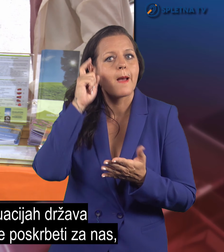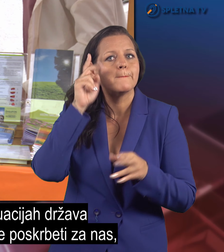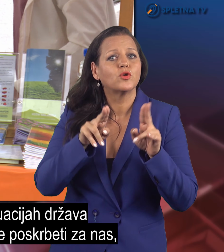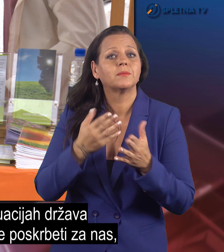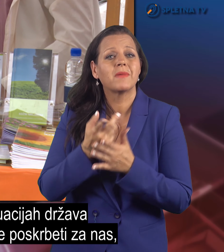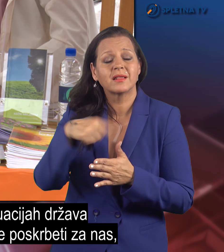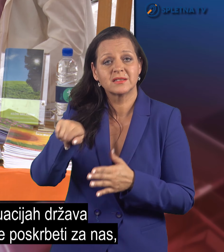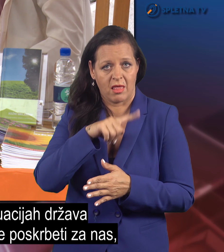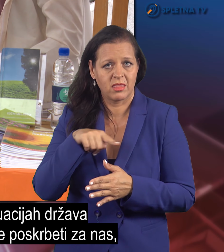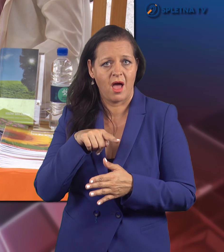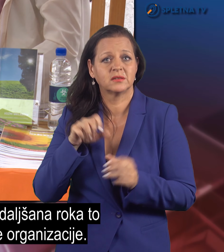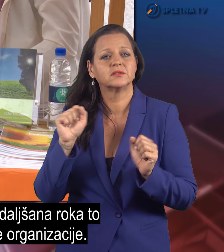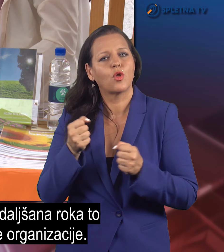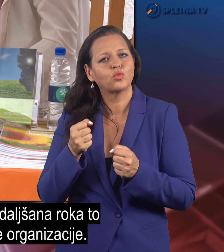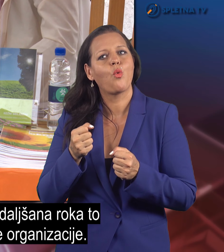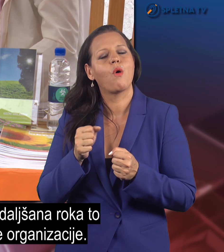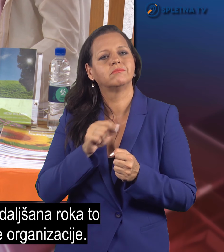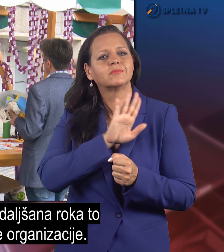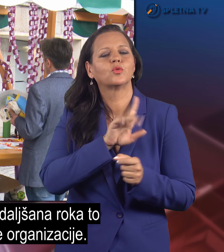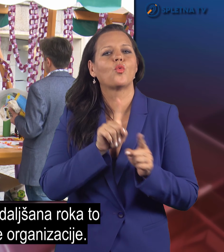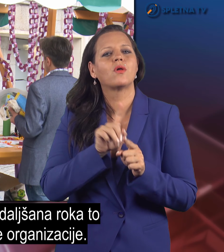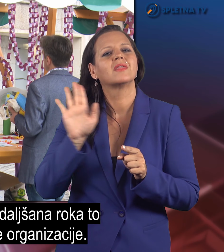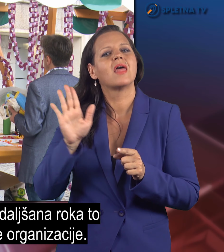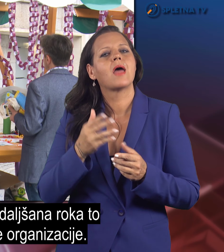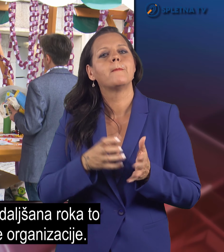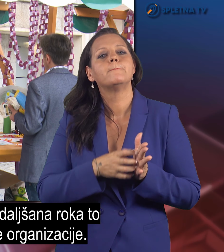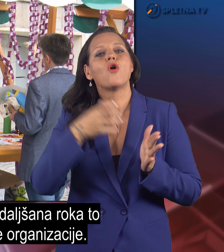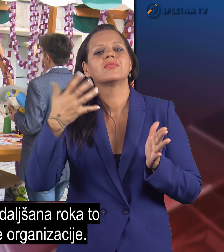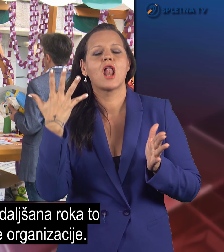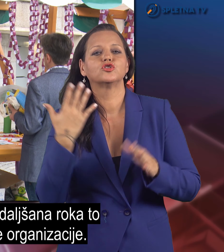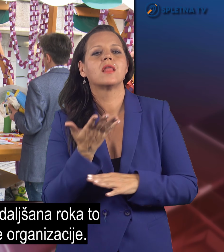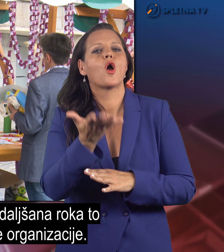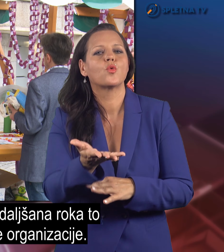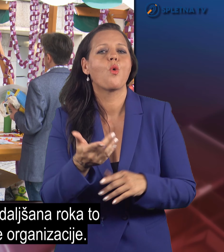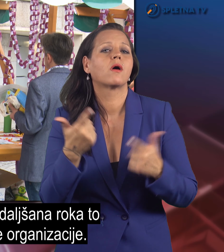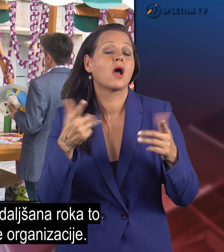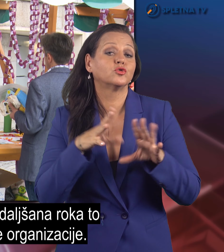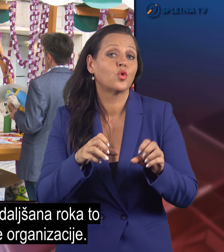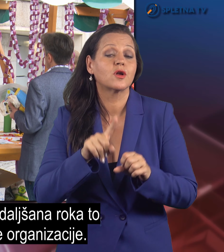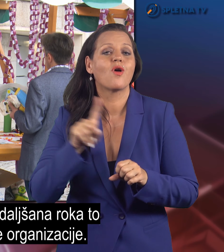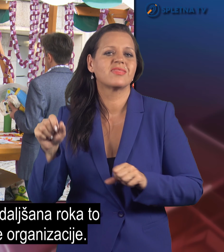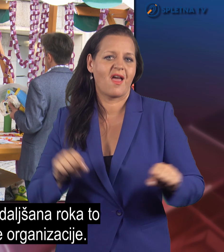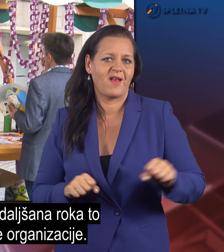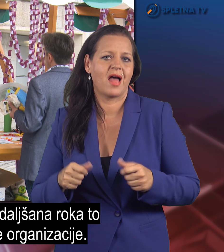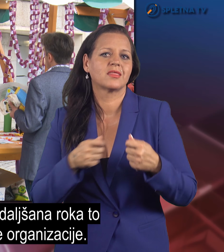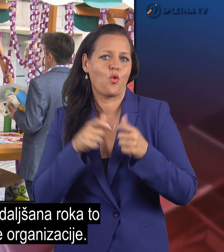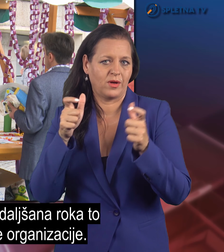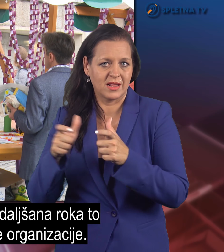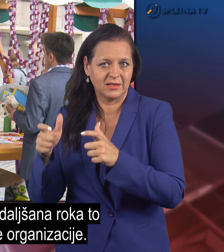za nas, zato kot njena podaljšana roka to storijo nevladne organizacije.